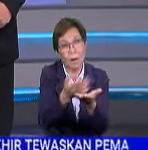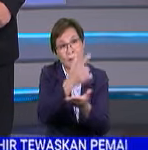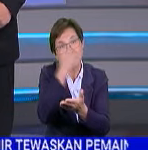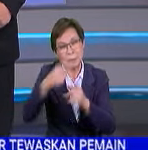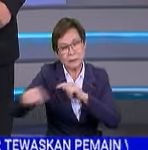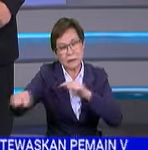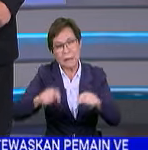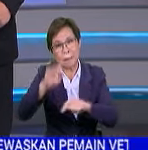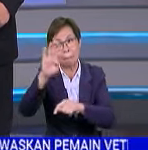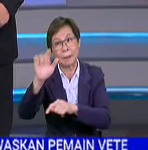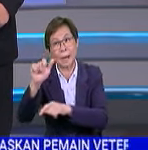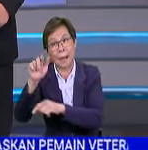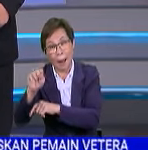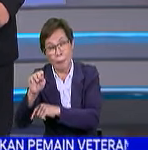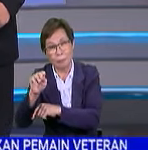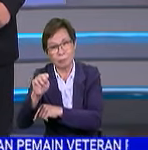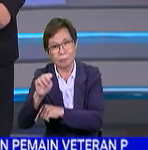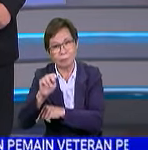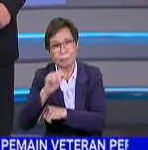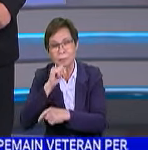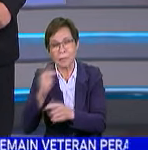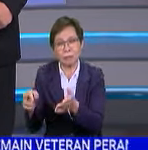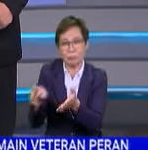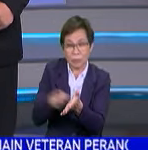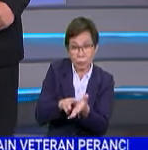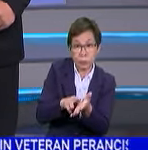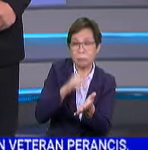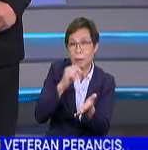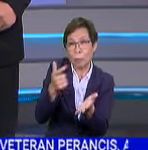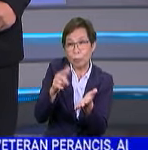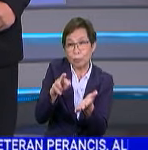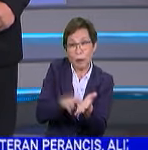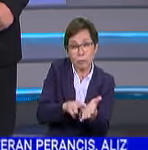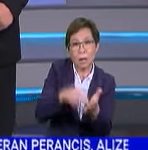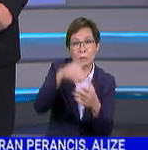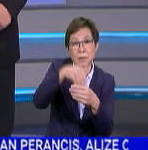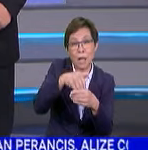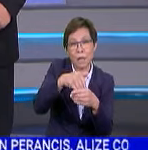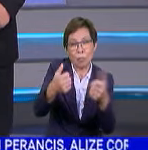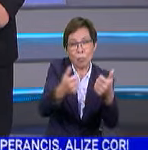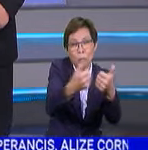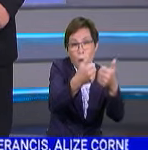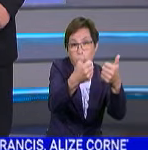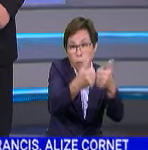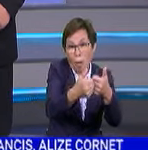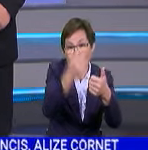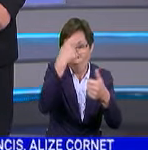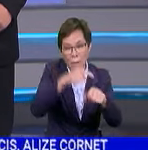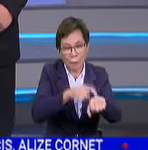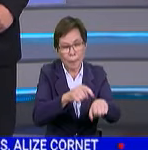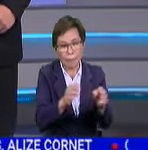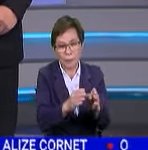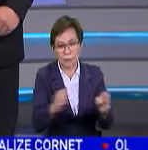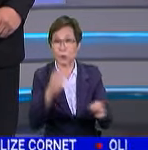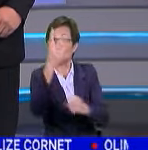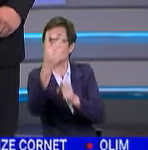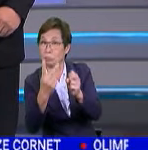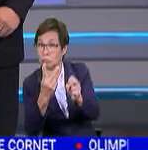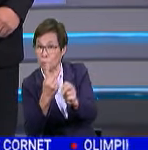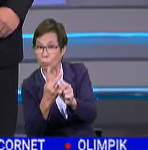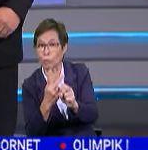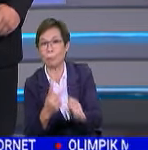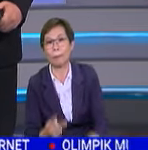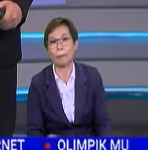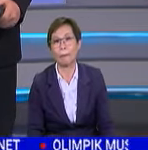susulan tindakan BAM yang tidak mendaftarkan mereka dalam mana-mana kejohanan bagi tempoh 2 tahun.